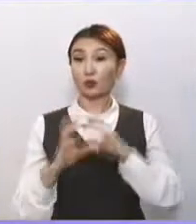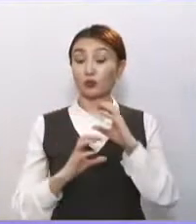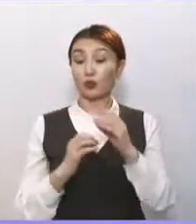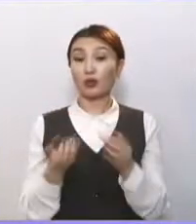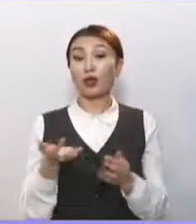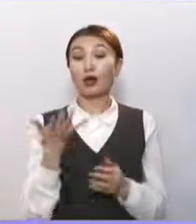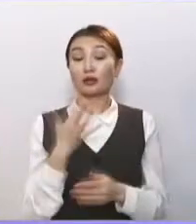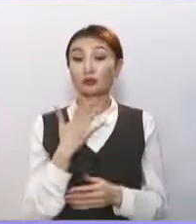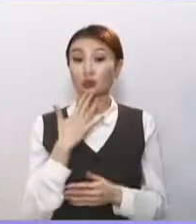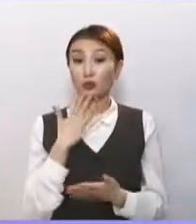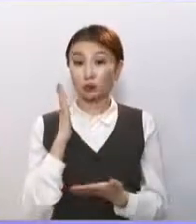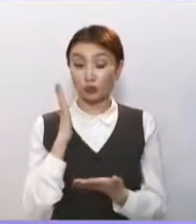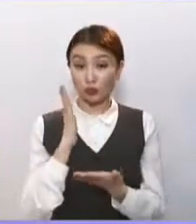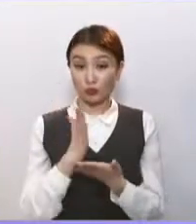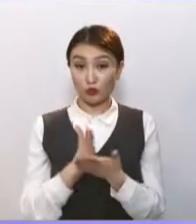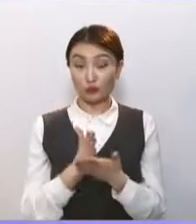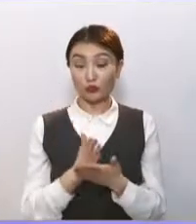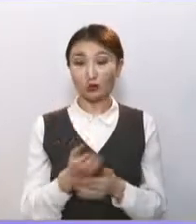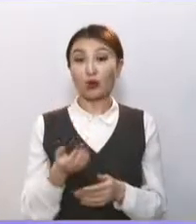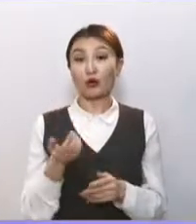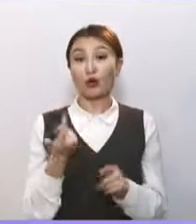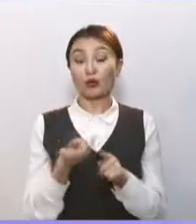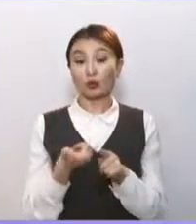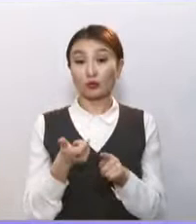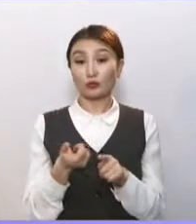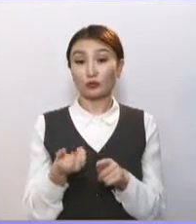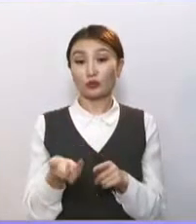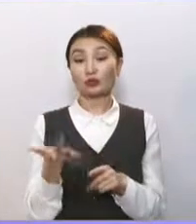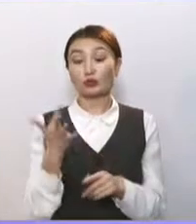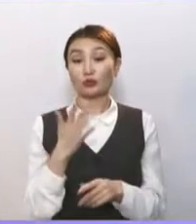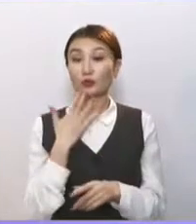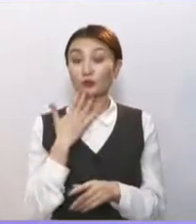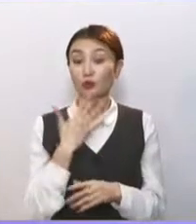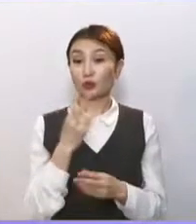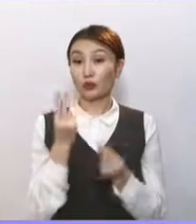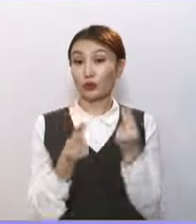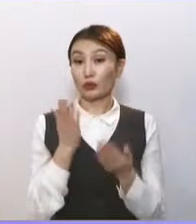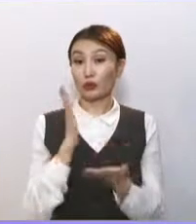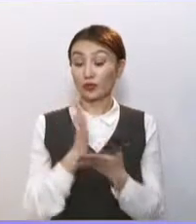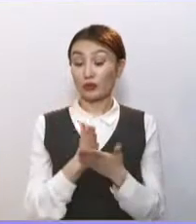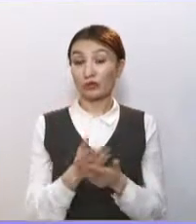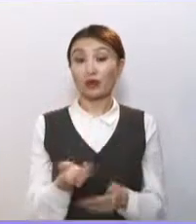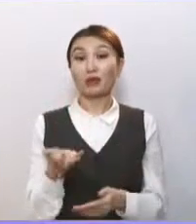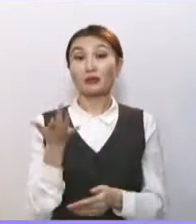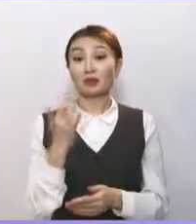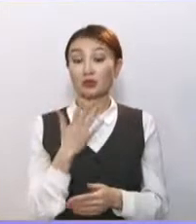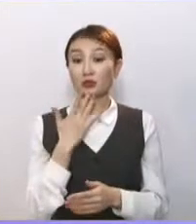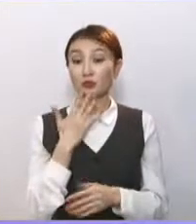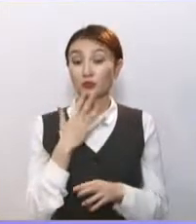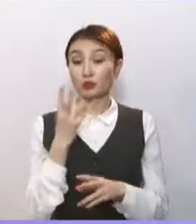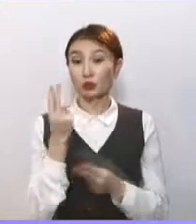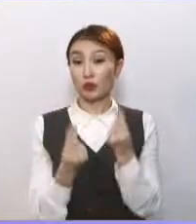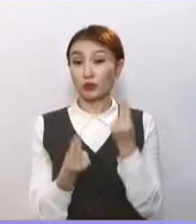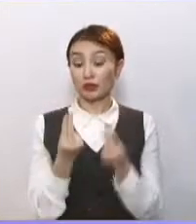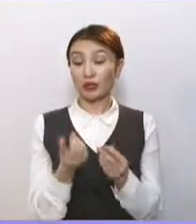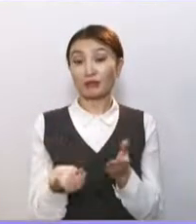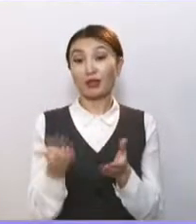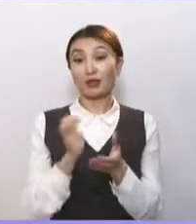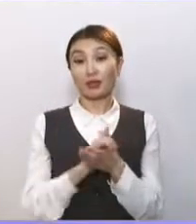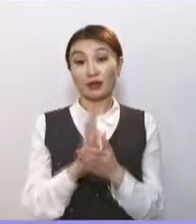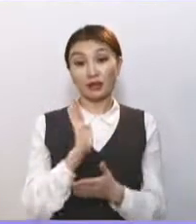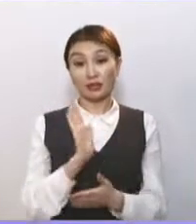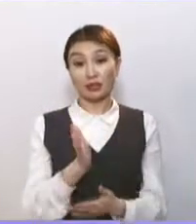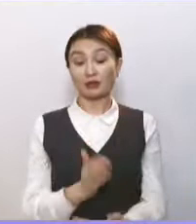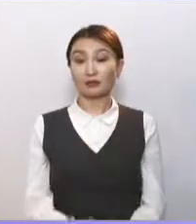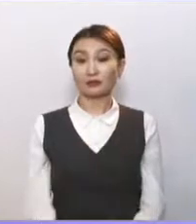улут болсо, ошончо улуттук оюндар бар. Келгиле бир нече улуттук оюндар менен